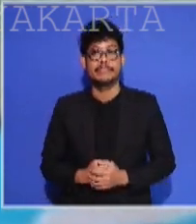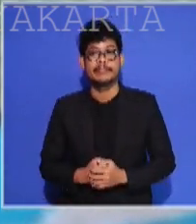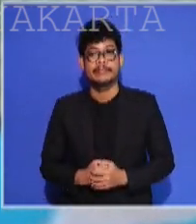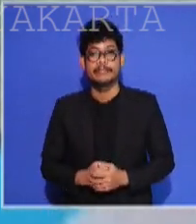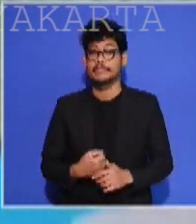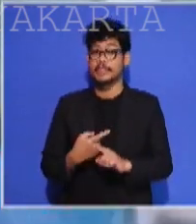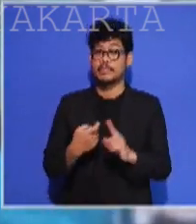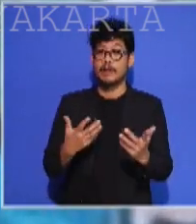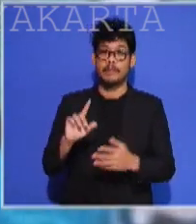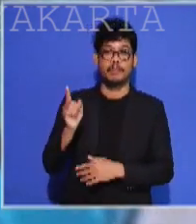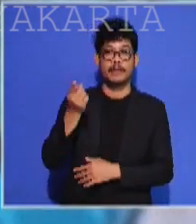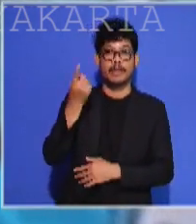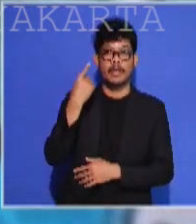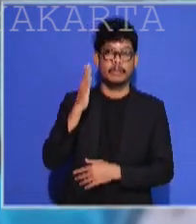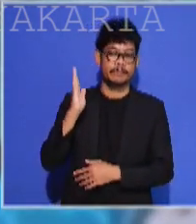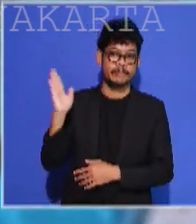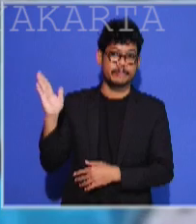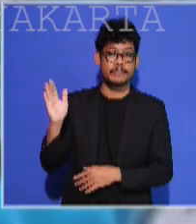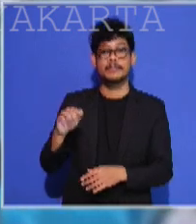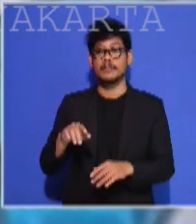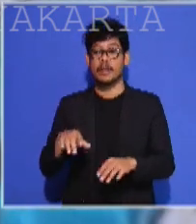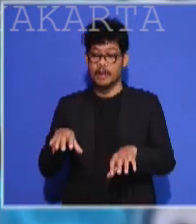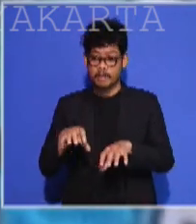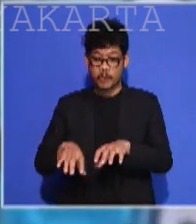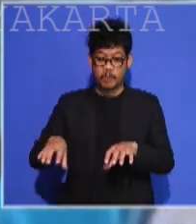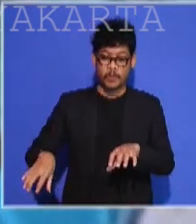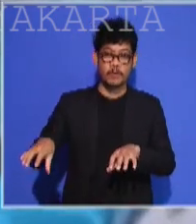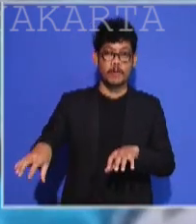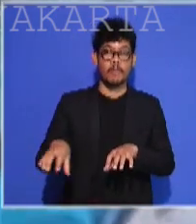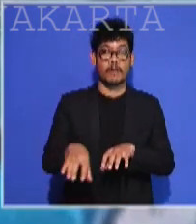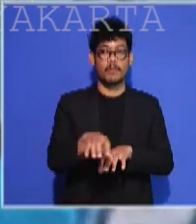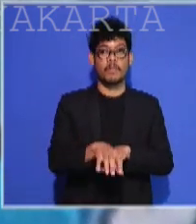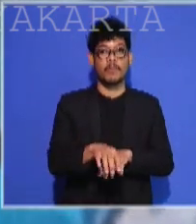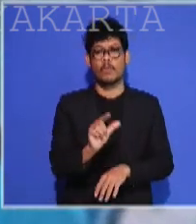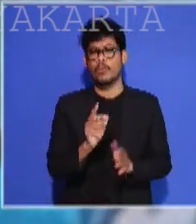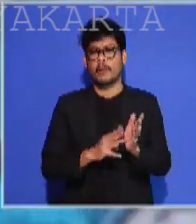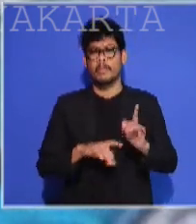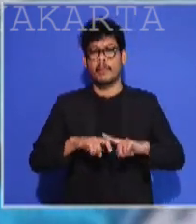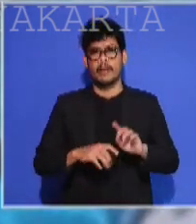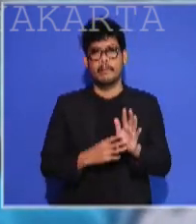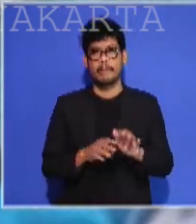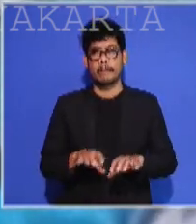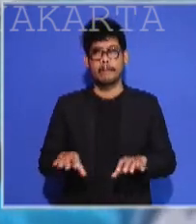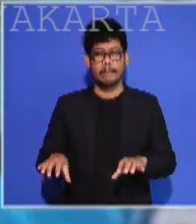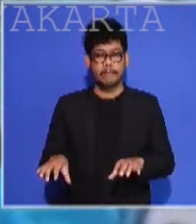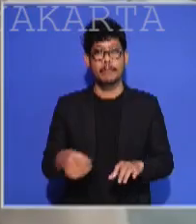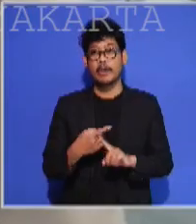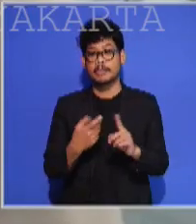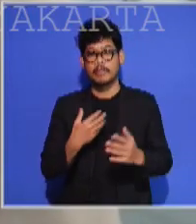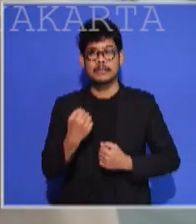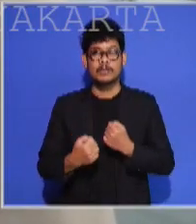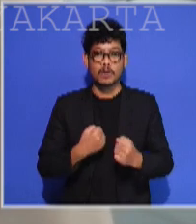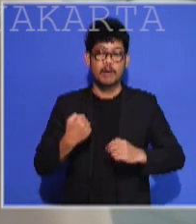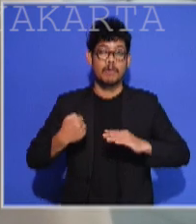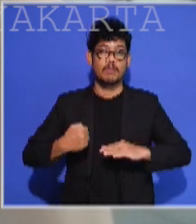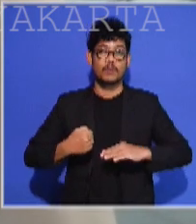dinas koperasi kelompok si bakul dan juga ukm-ukm yang dari e gerakan Pramuka jadi